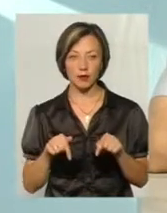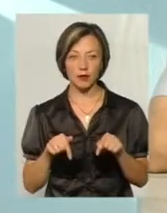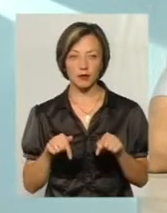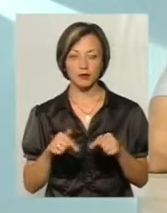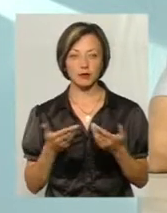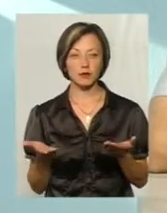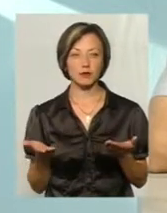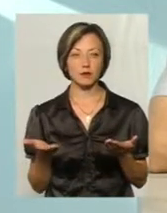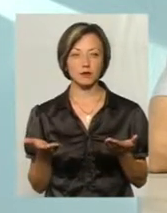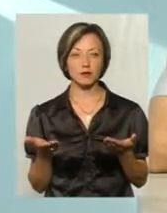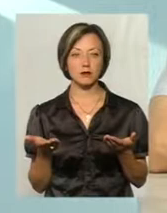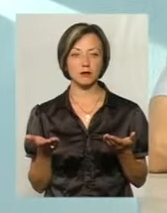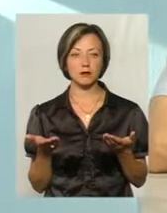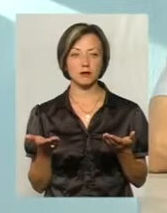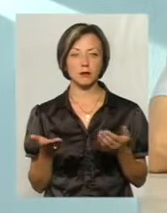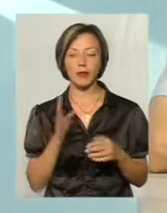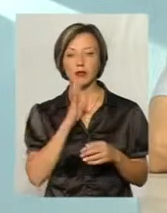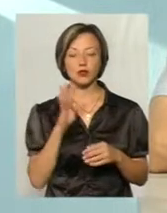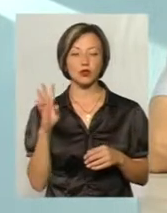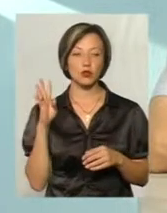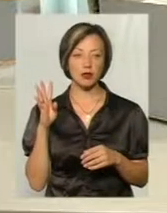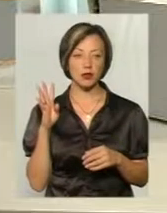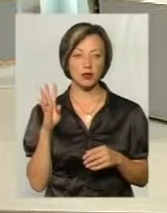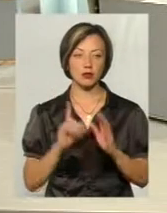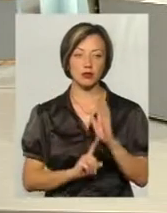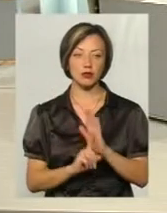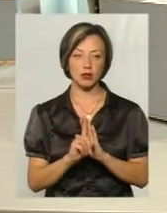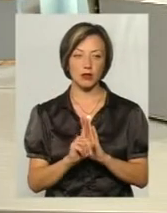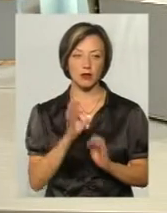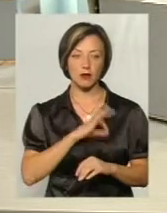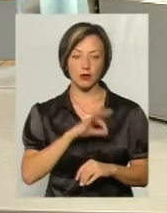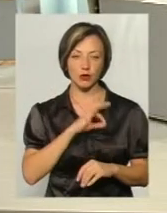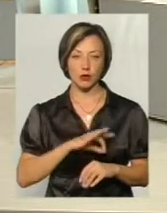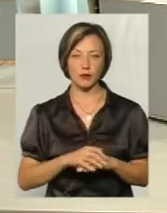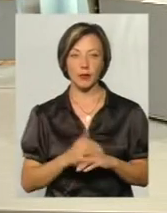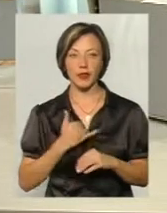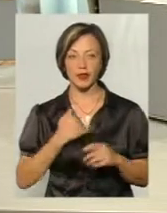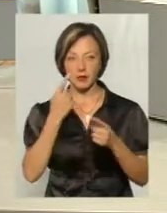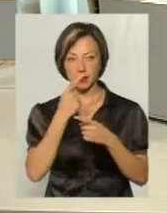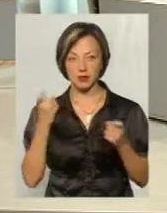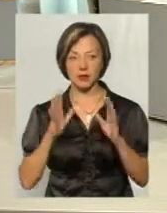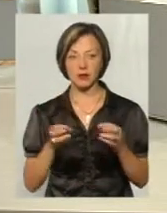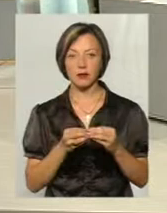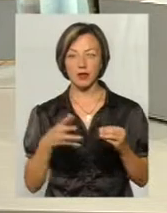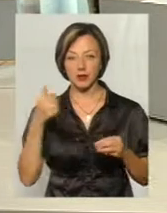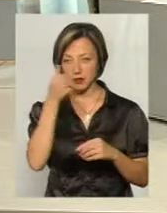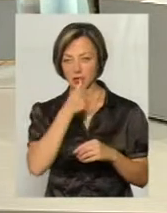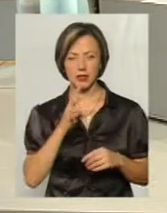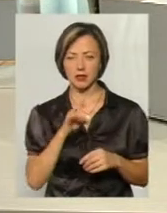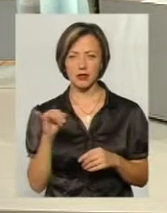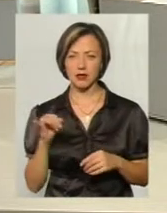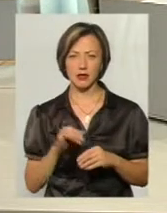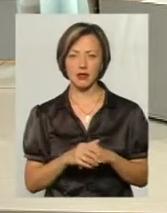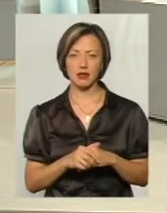ну, коли? Років 4 назад її вже укладали. У нас є інформація, що тільки з 15-го року,